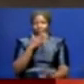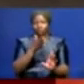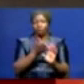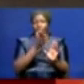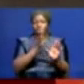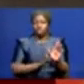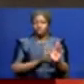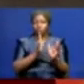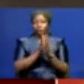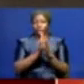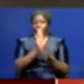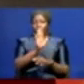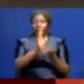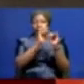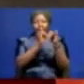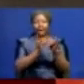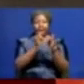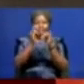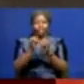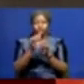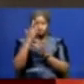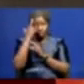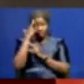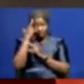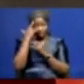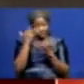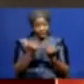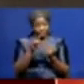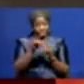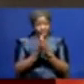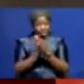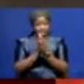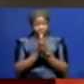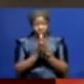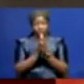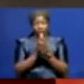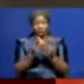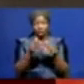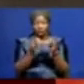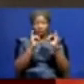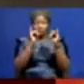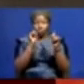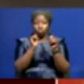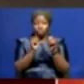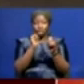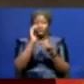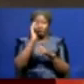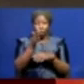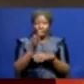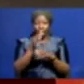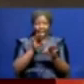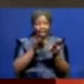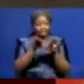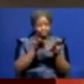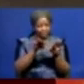sababu za kibinafsi. Na hivyo basi mtazamaji, ni taarifa ambayo tutakapozidi kupata maelezo